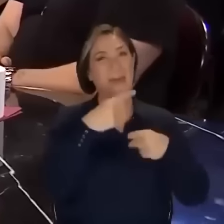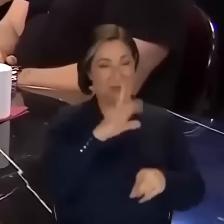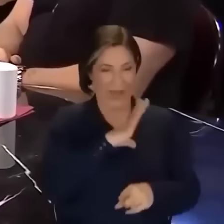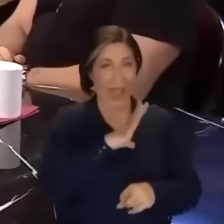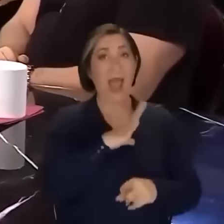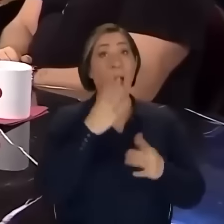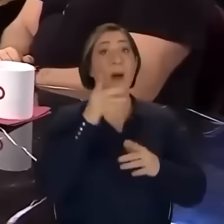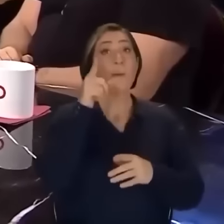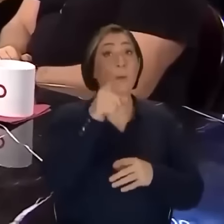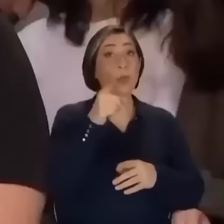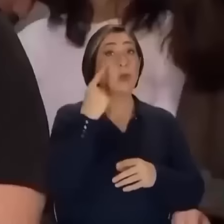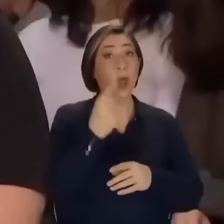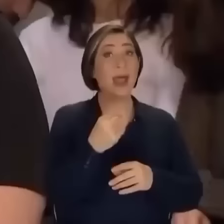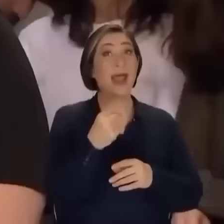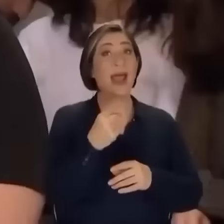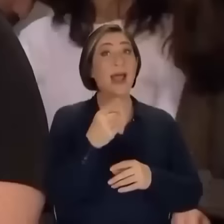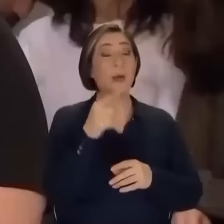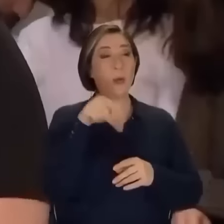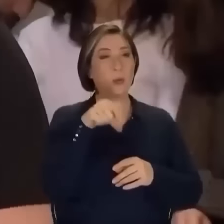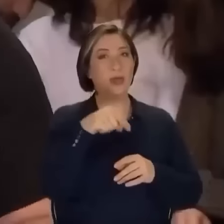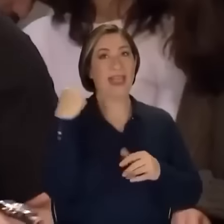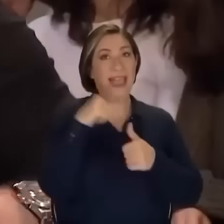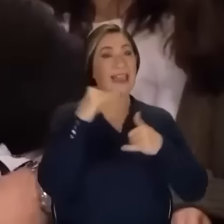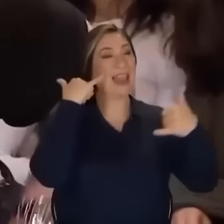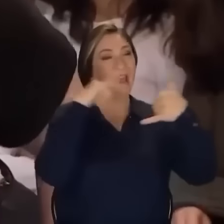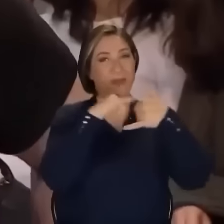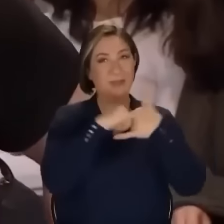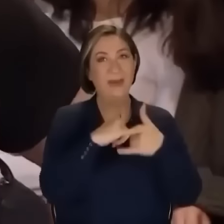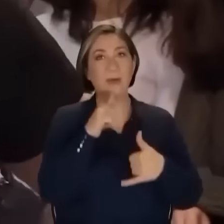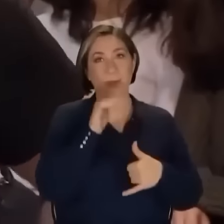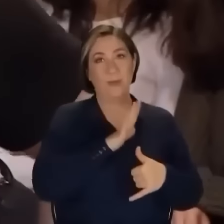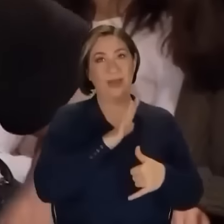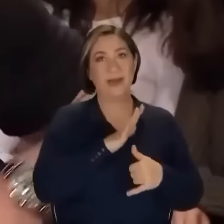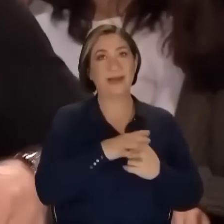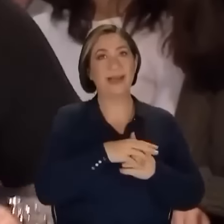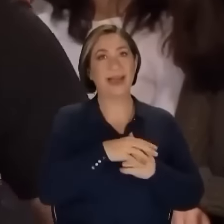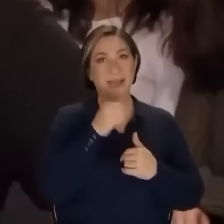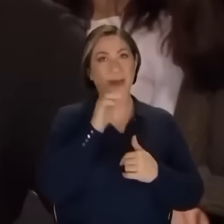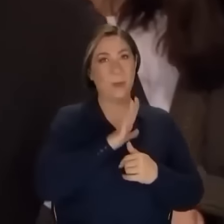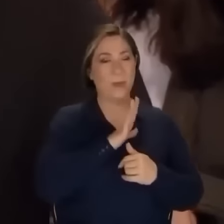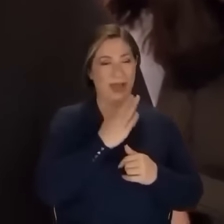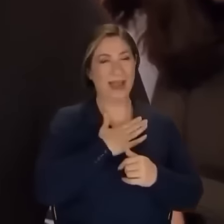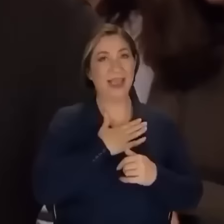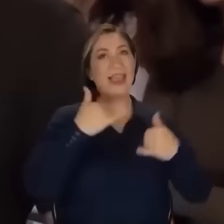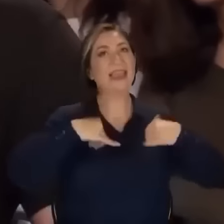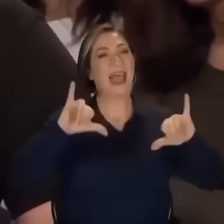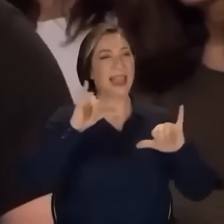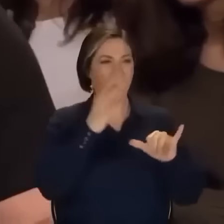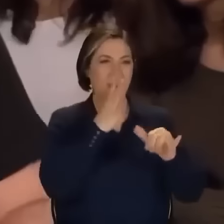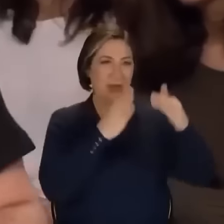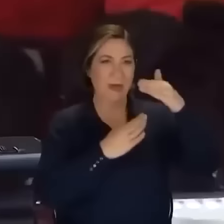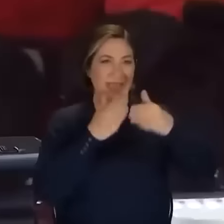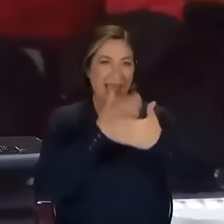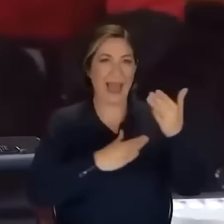vardır ama bu yanıyla daha bugün gene Telefonla konuştum kimle oğlanla tatildeler sömestir